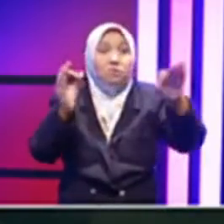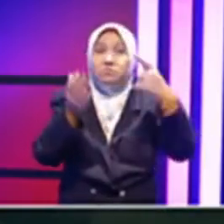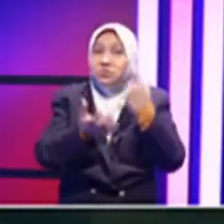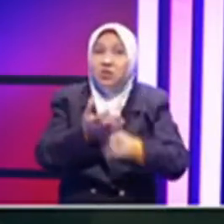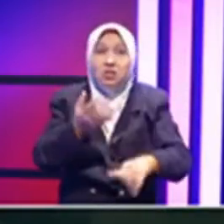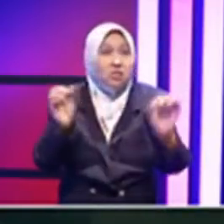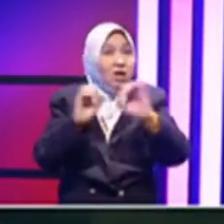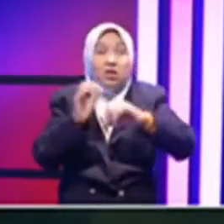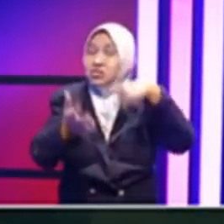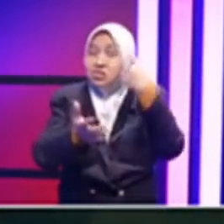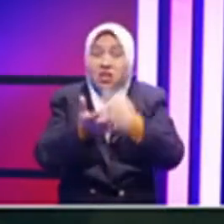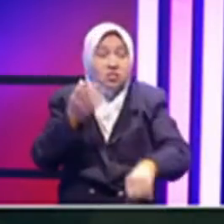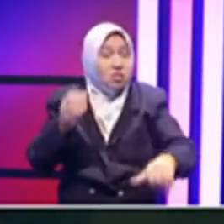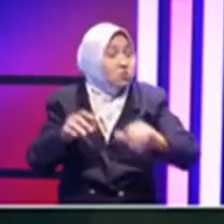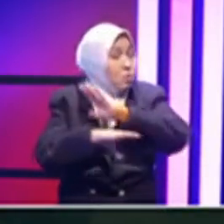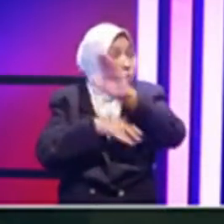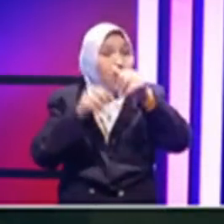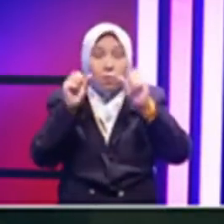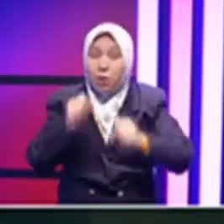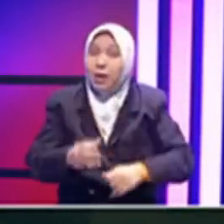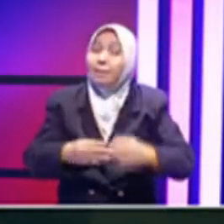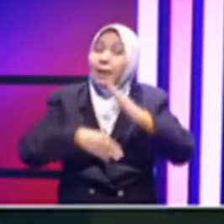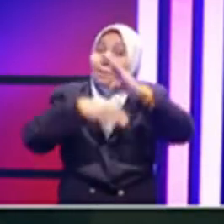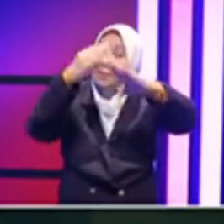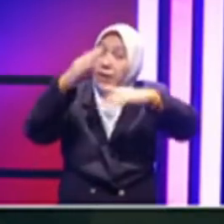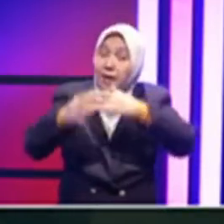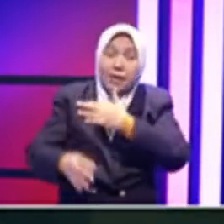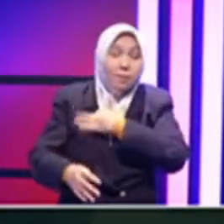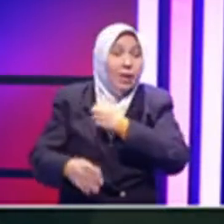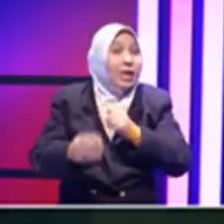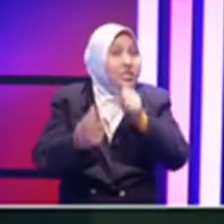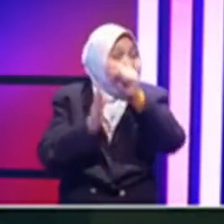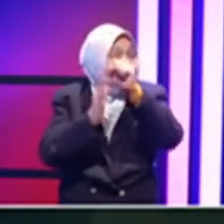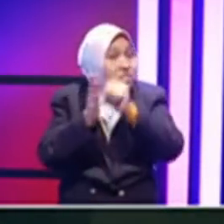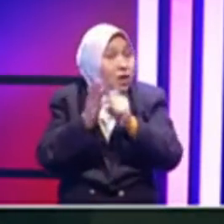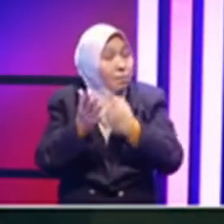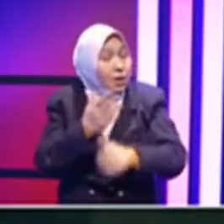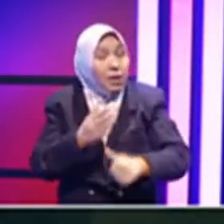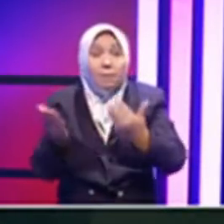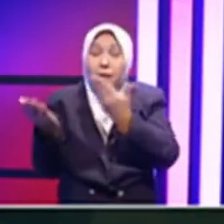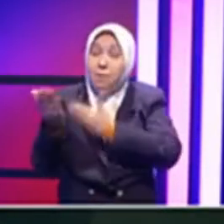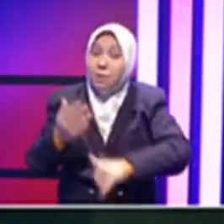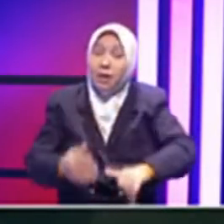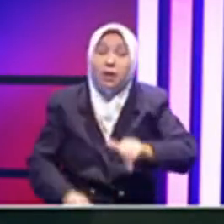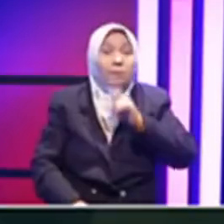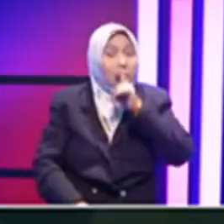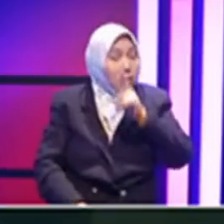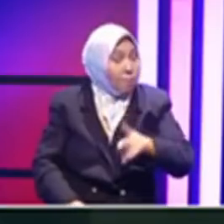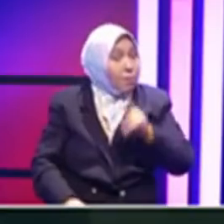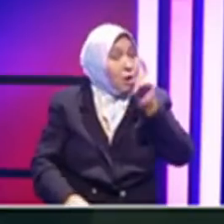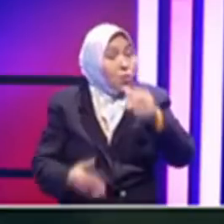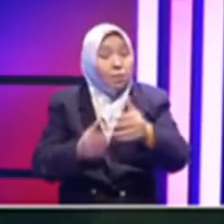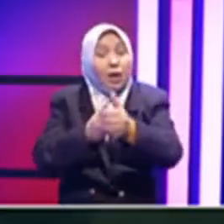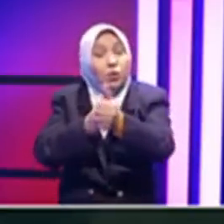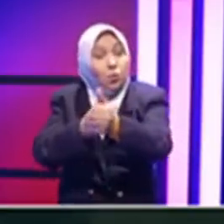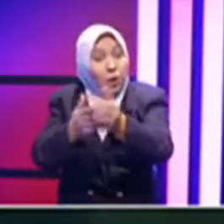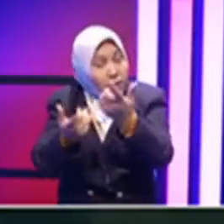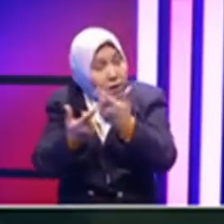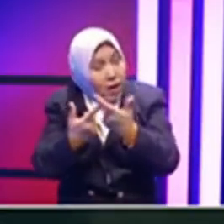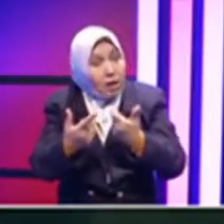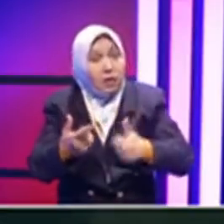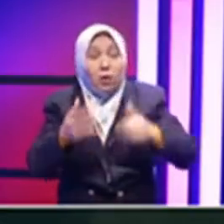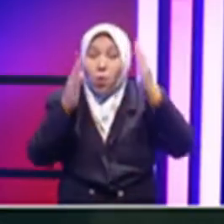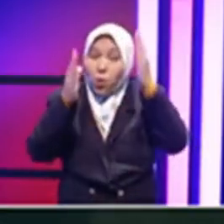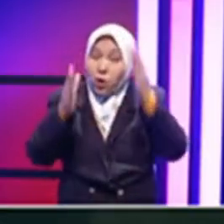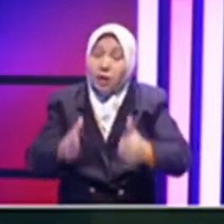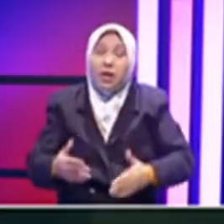boleh membina keimanan. Tapi syaratnya apa? Keimanan yang membawa pada al-haq ini perlukan ilmu panduan daripada